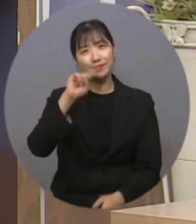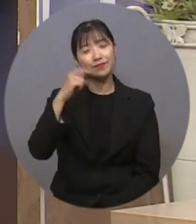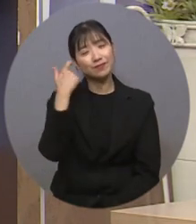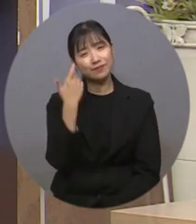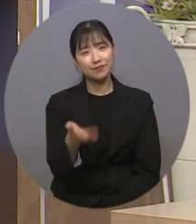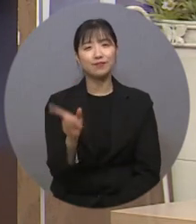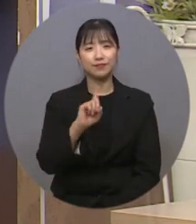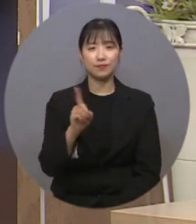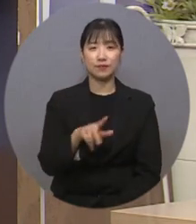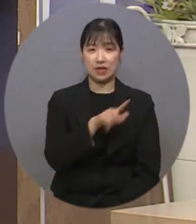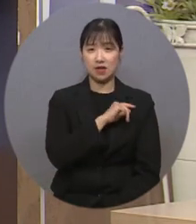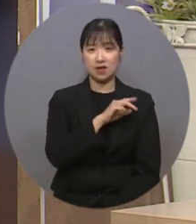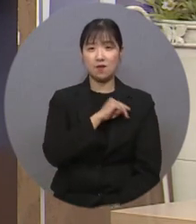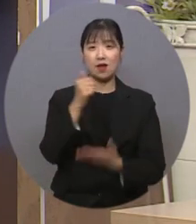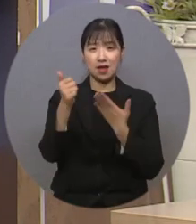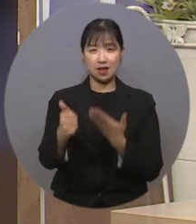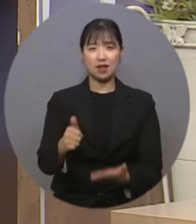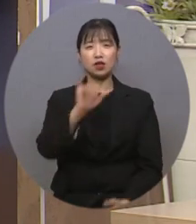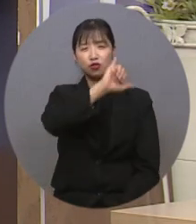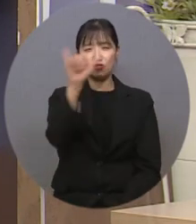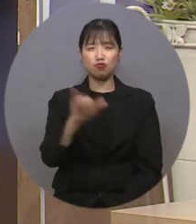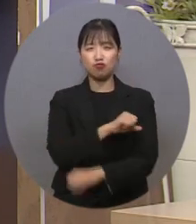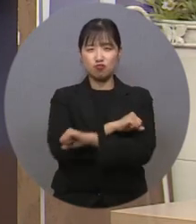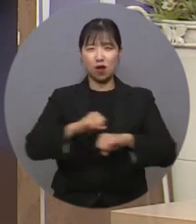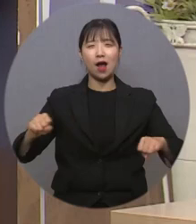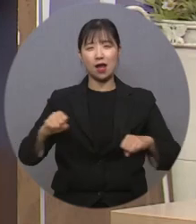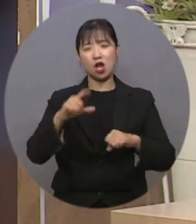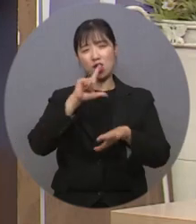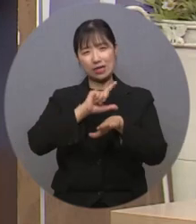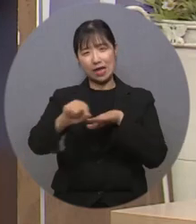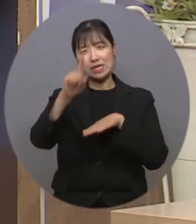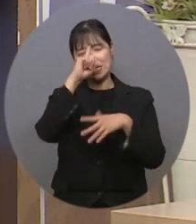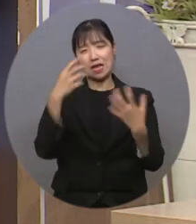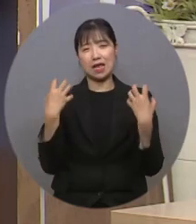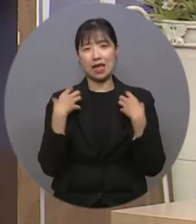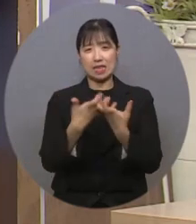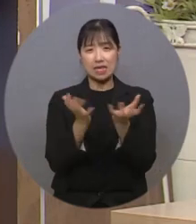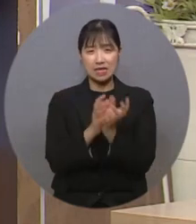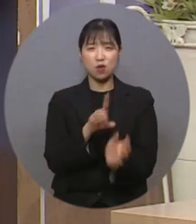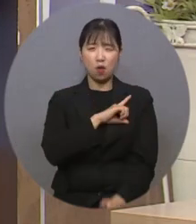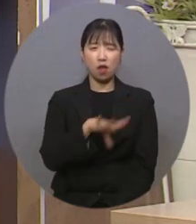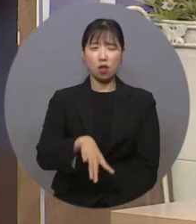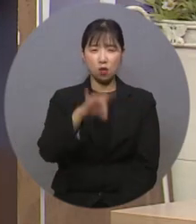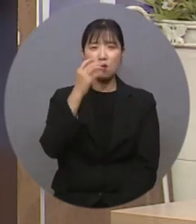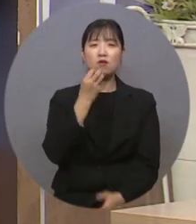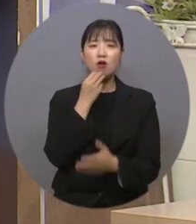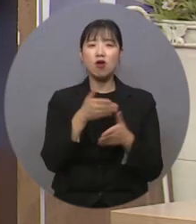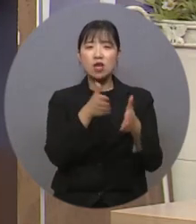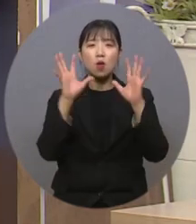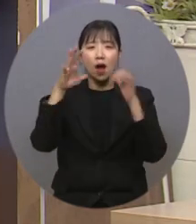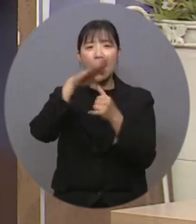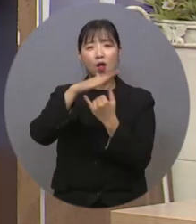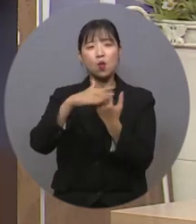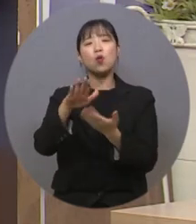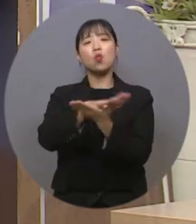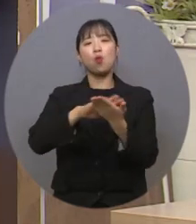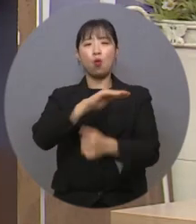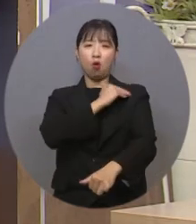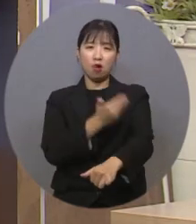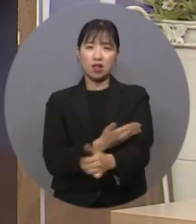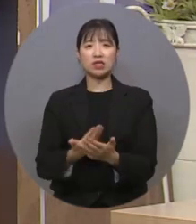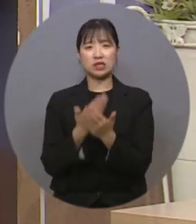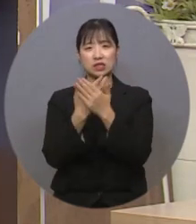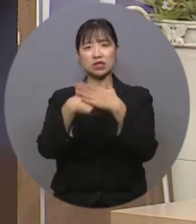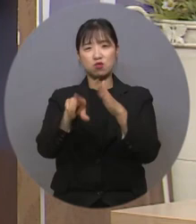넘어가서요. 의원님께서 이 전국 광역자치단체 최초로 경기도 아동의 놀권리 증진을